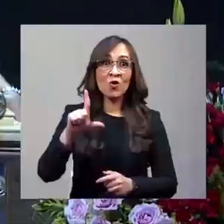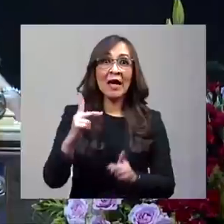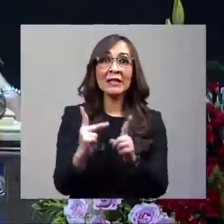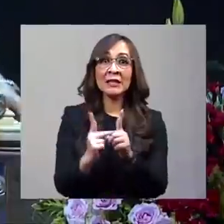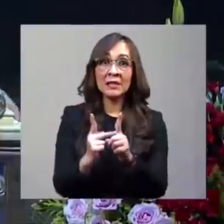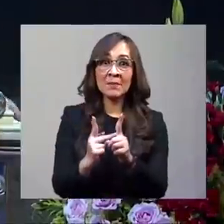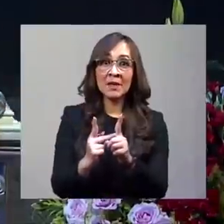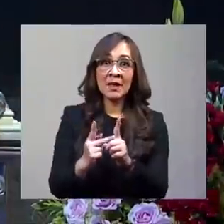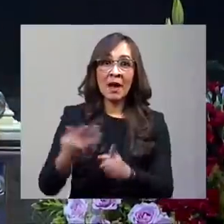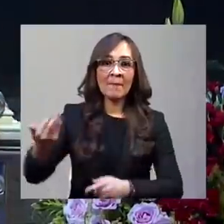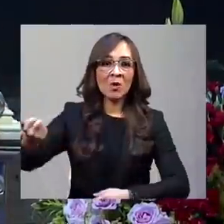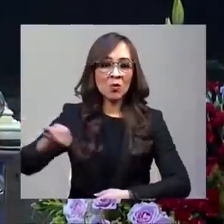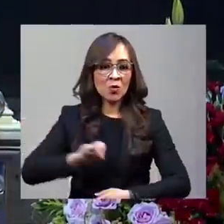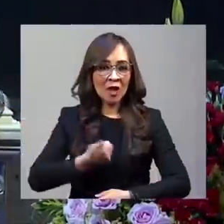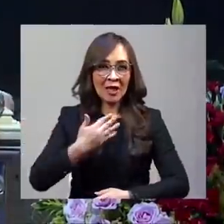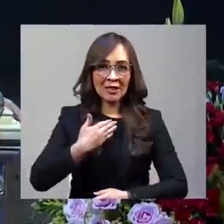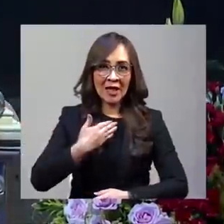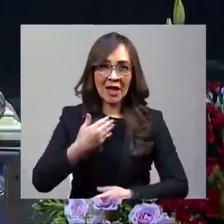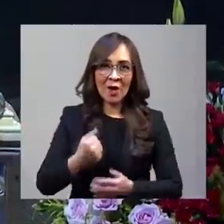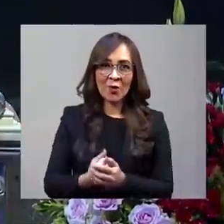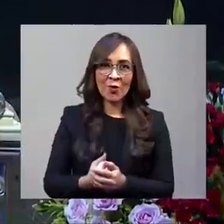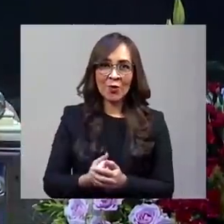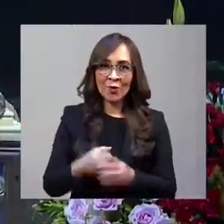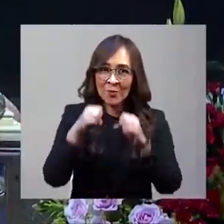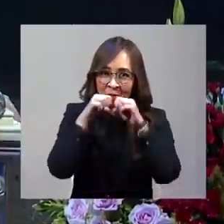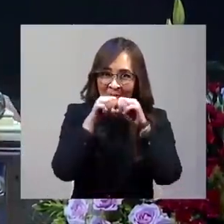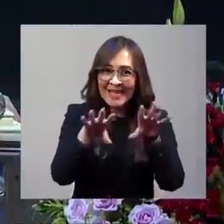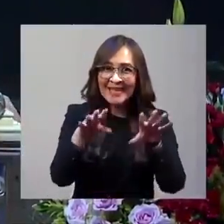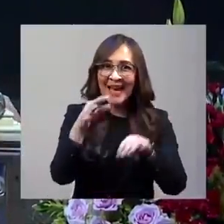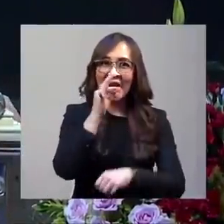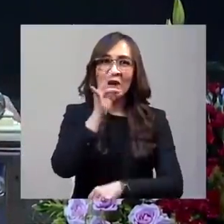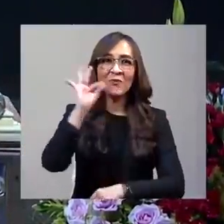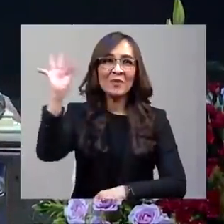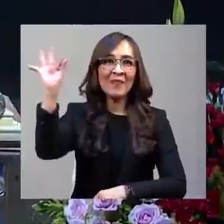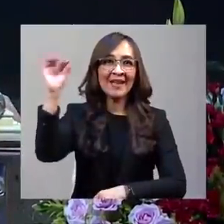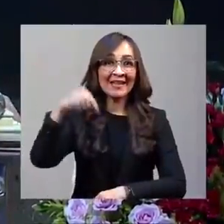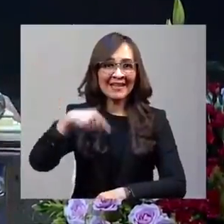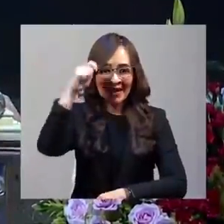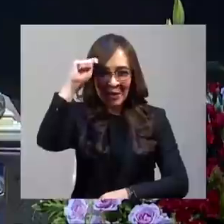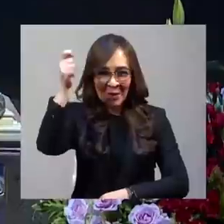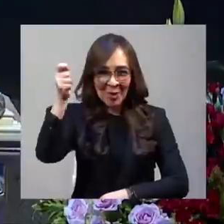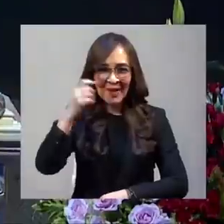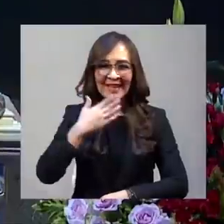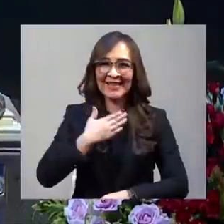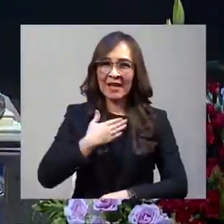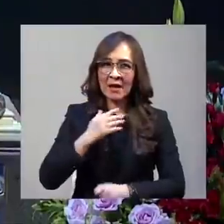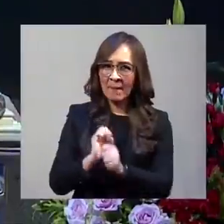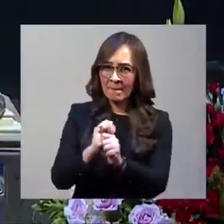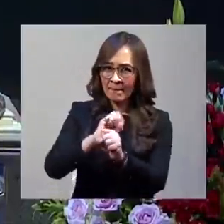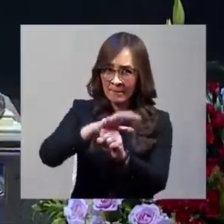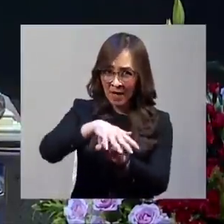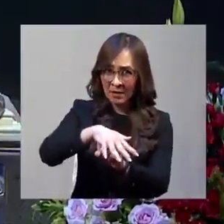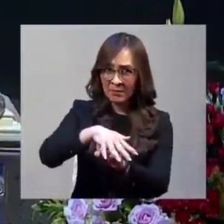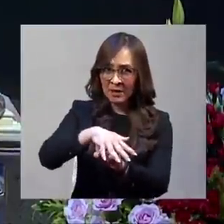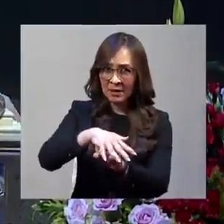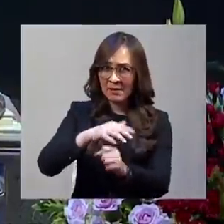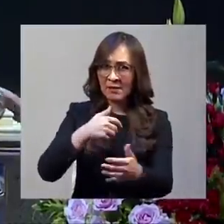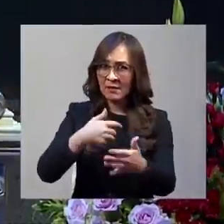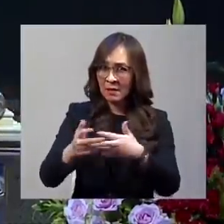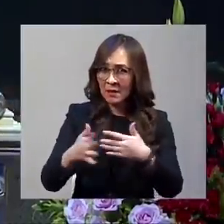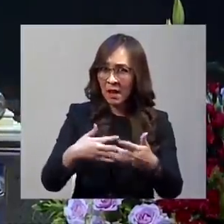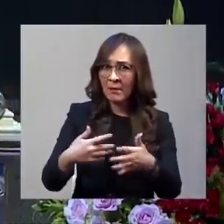dapat memberitakan firman, buat saya adalah kehormatan tersendiri. Pandemi boleh saja belum